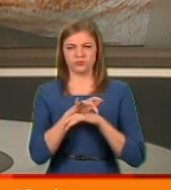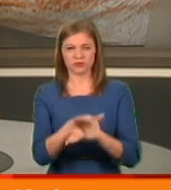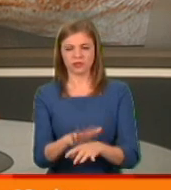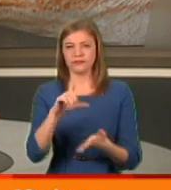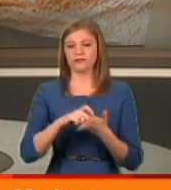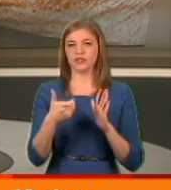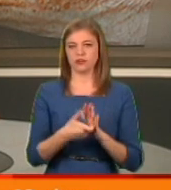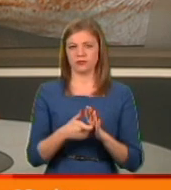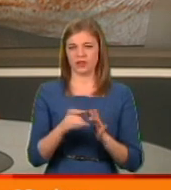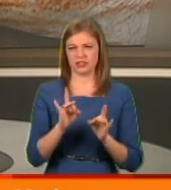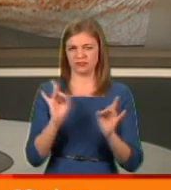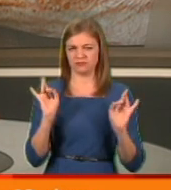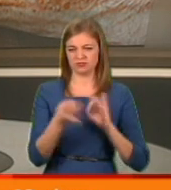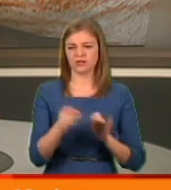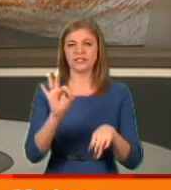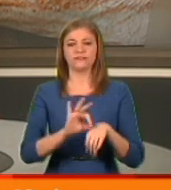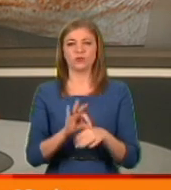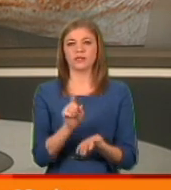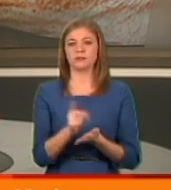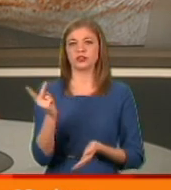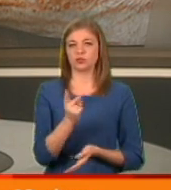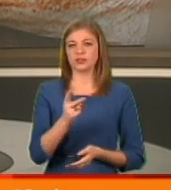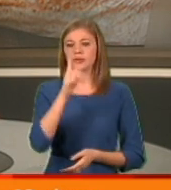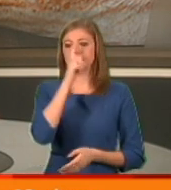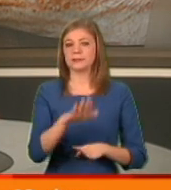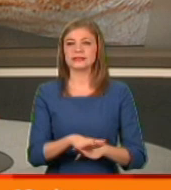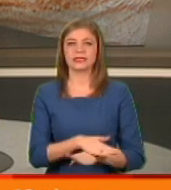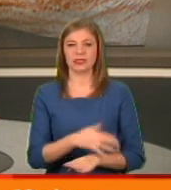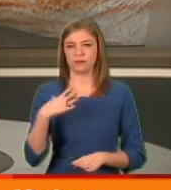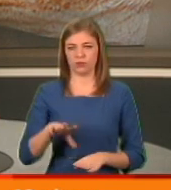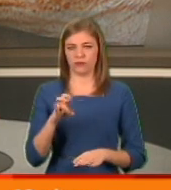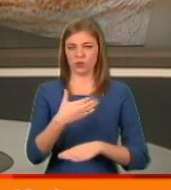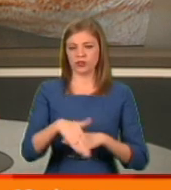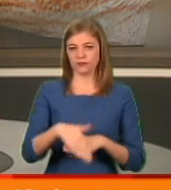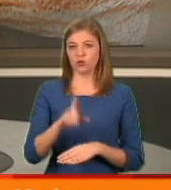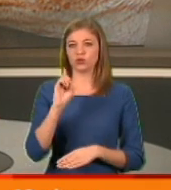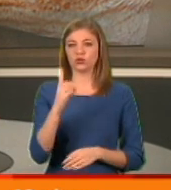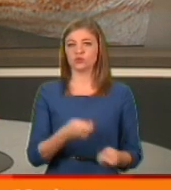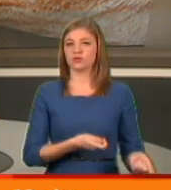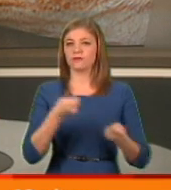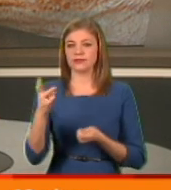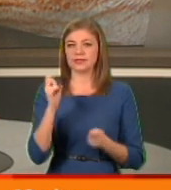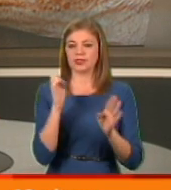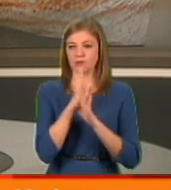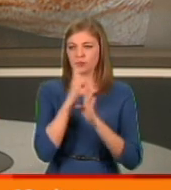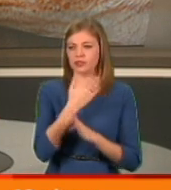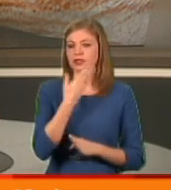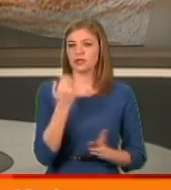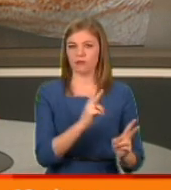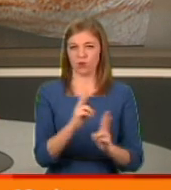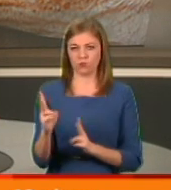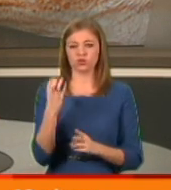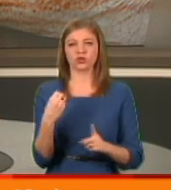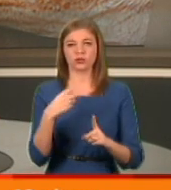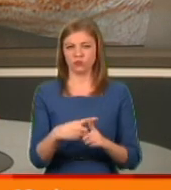таргани, в кімнатах пліснява. Хворі пенсіонери місяцями не бувають на дворі, бо вивезти їх на свіже повітря немає кому